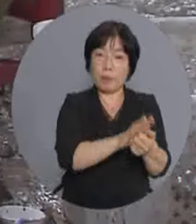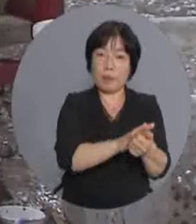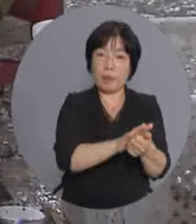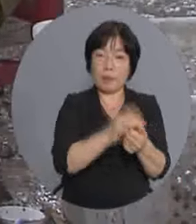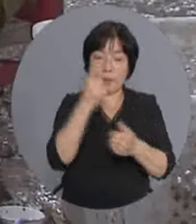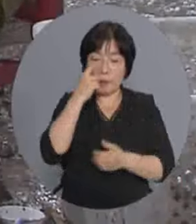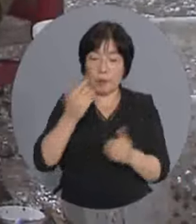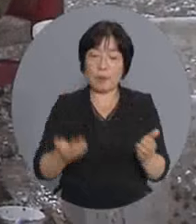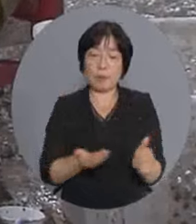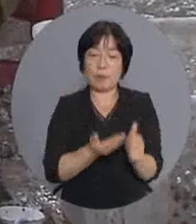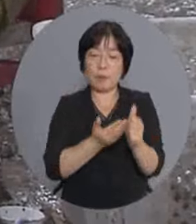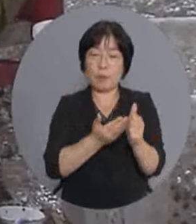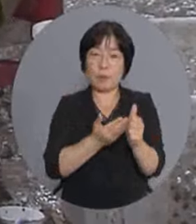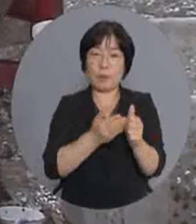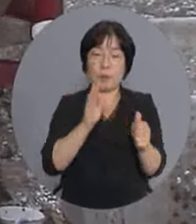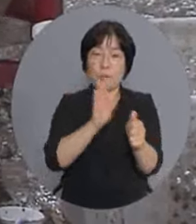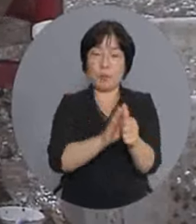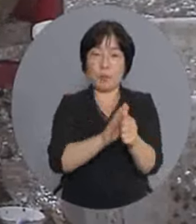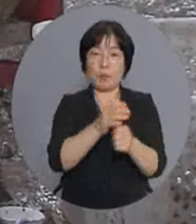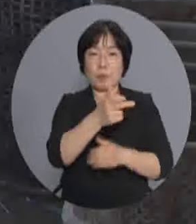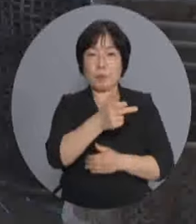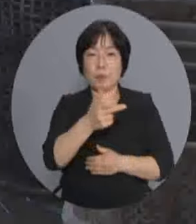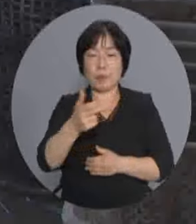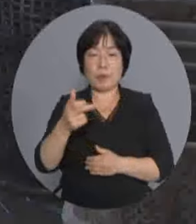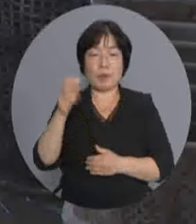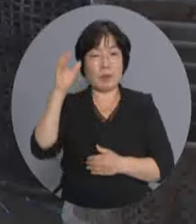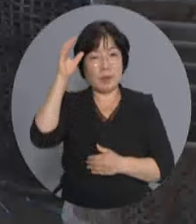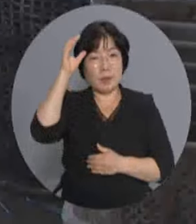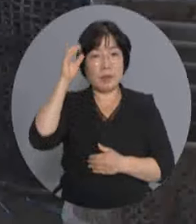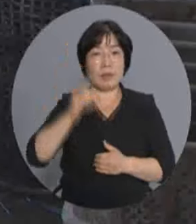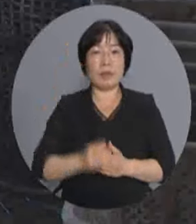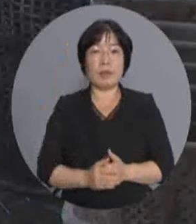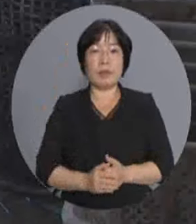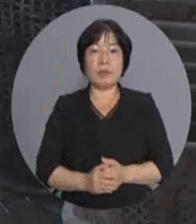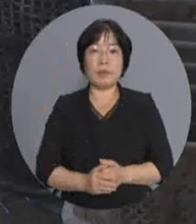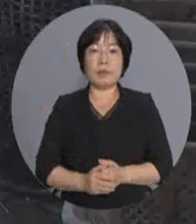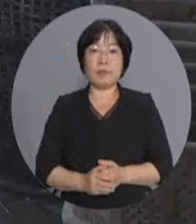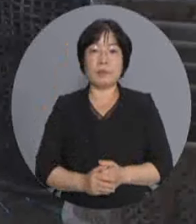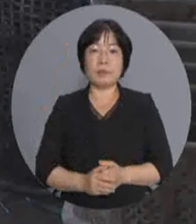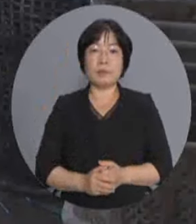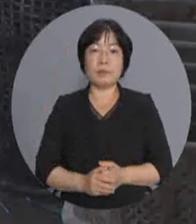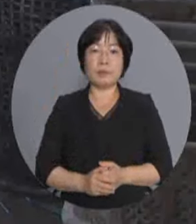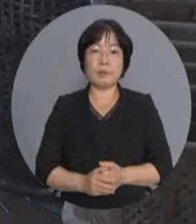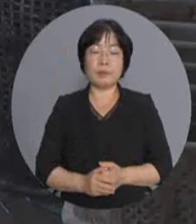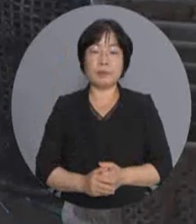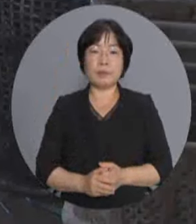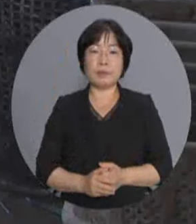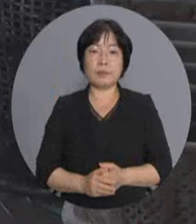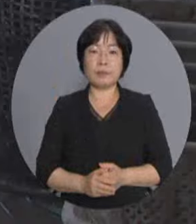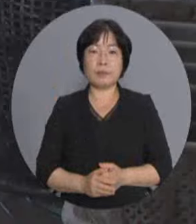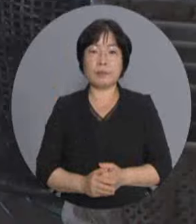굴 양식 산업 안정화에도 큰 도움이 될 전망입니다. MBC 뉴스 최우식입니다.